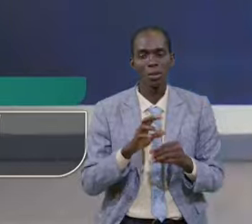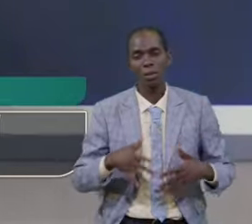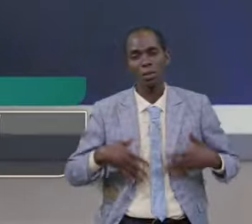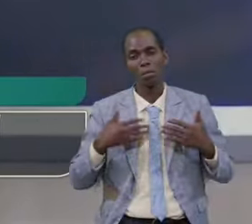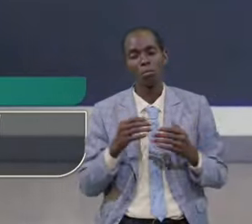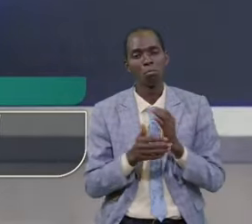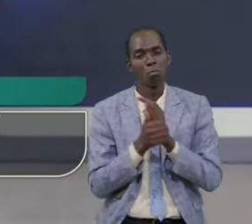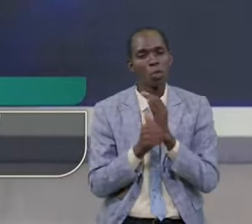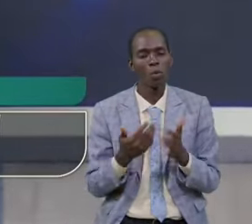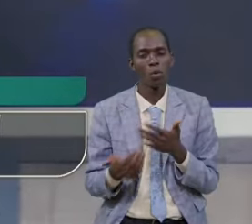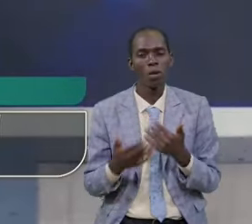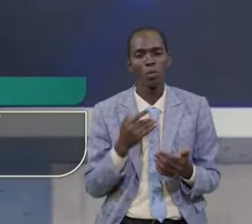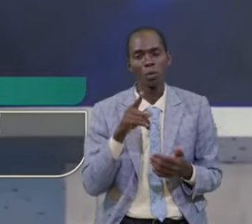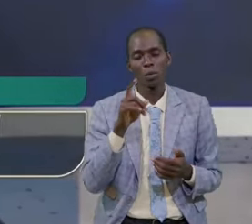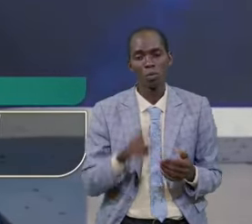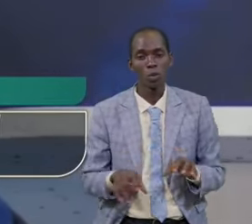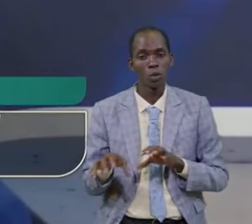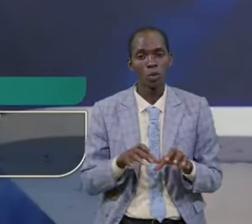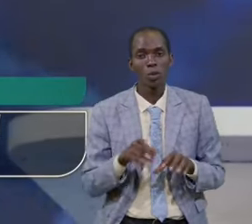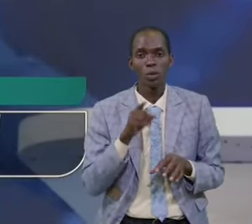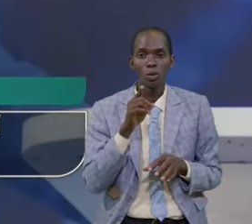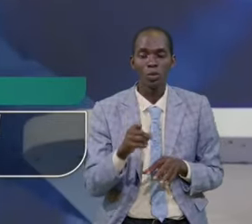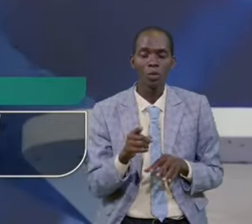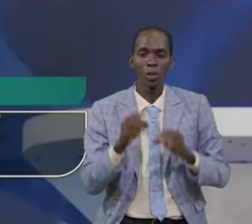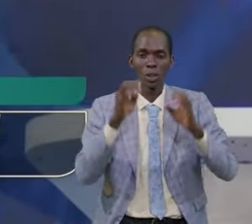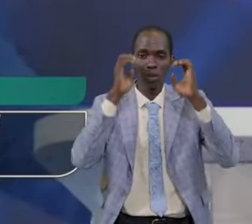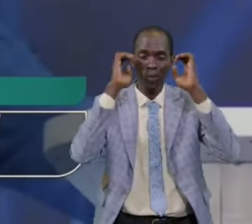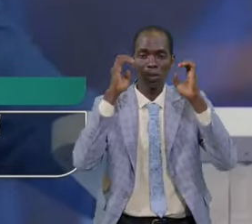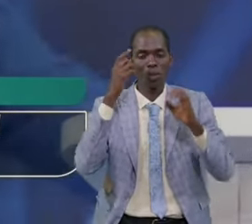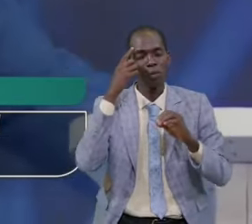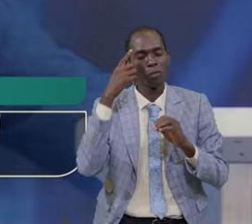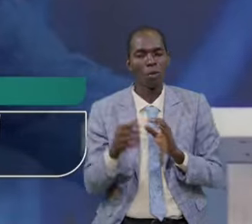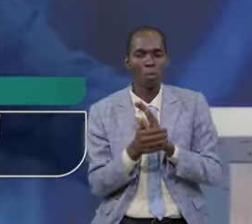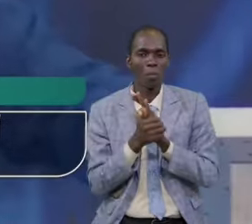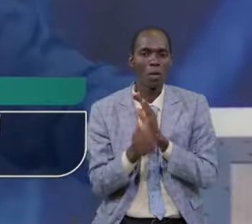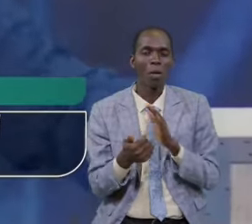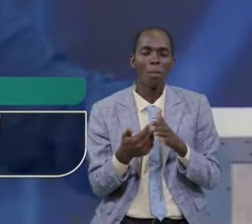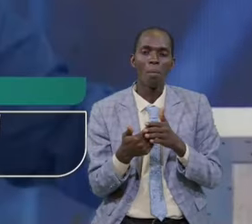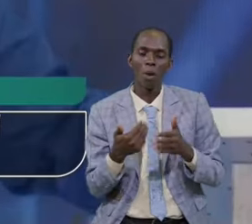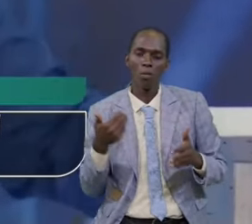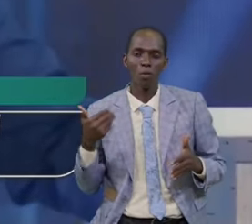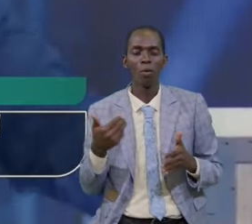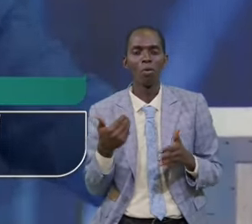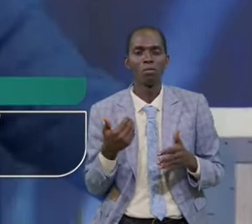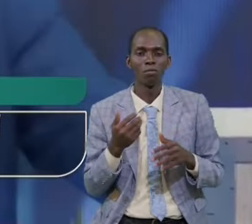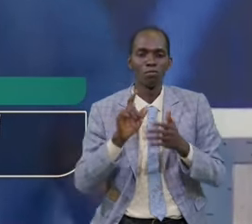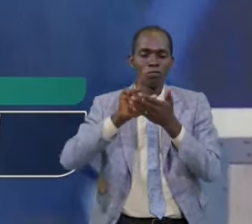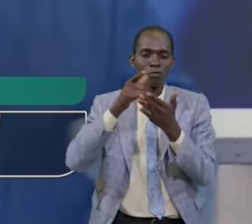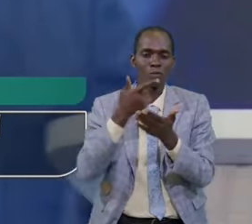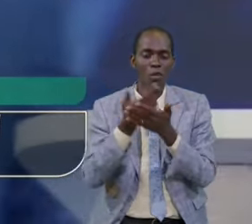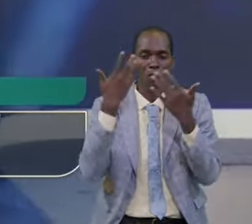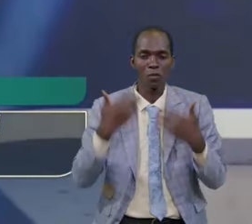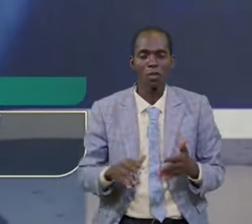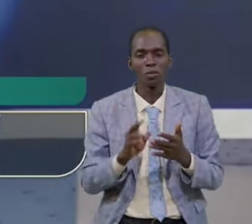faire. Vous devez vous éduquer pour la maîtrise avant de finir et au-delà même